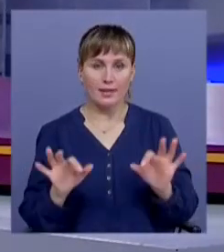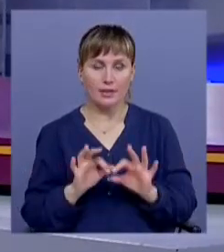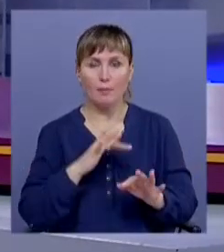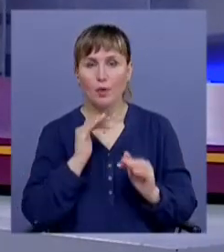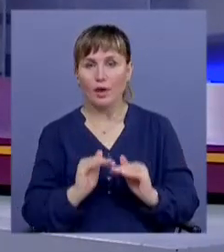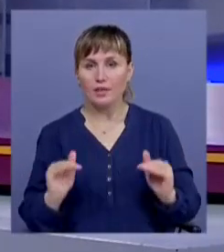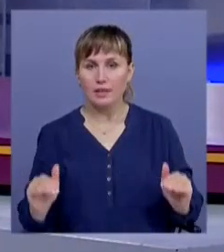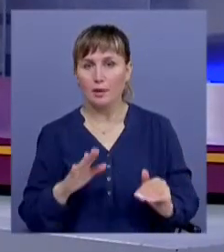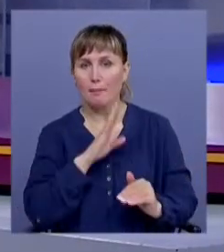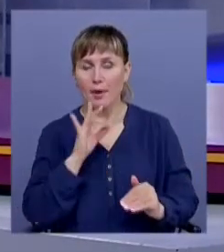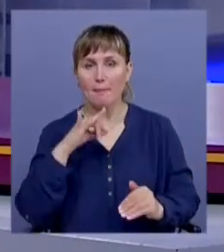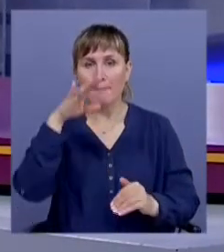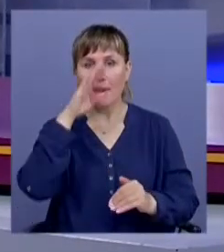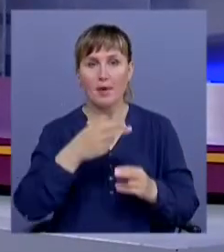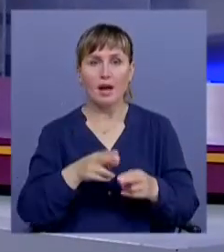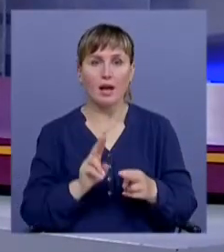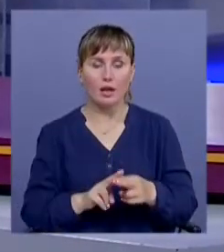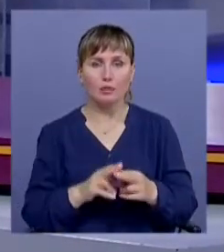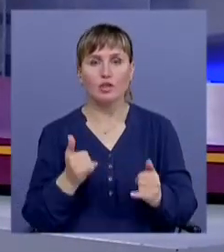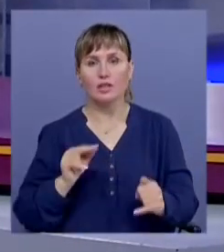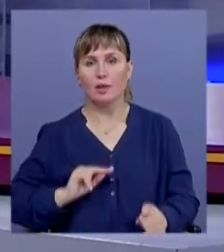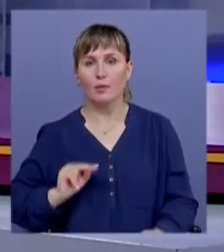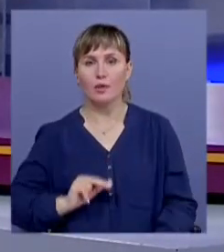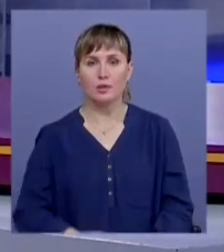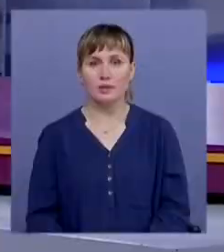многодетными мамами и папами, которые отныне при деле.